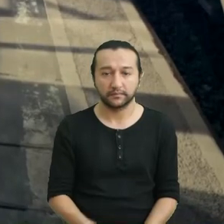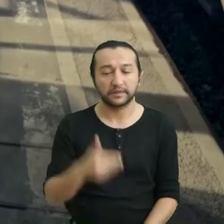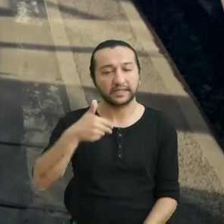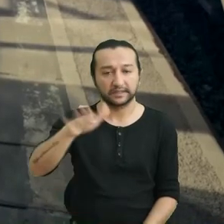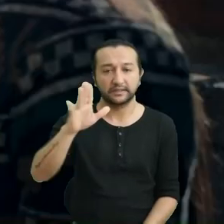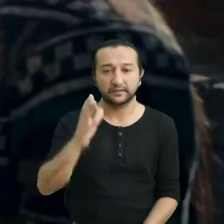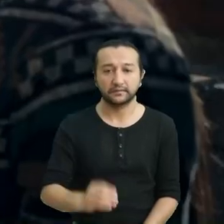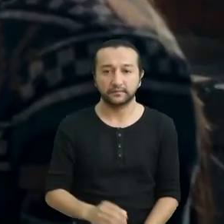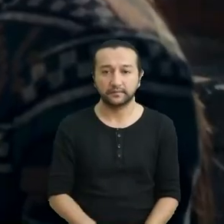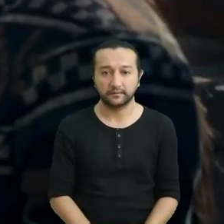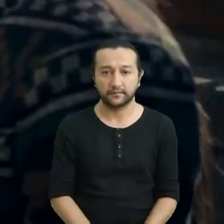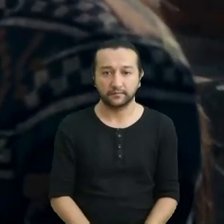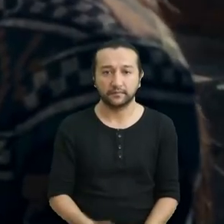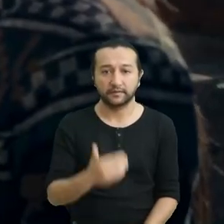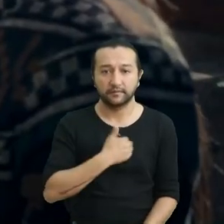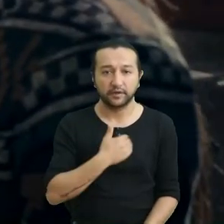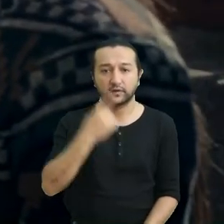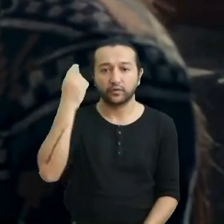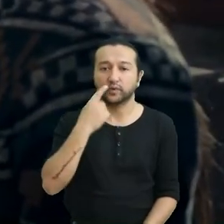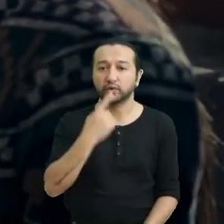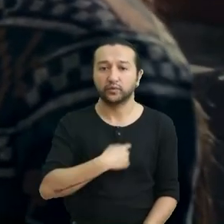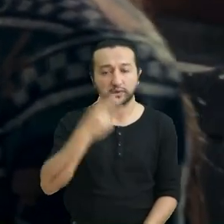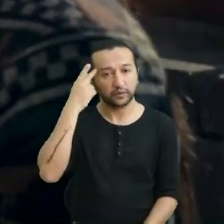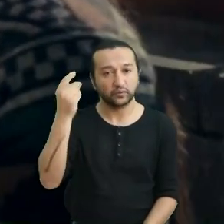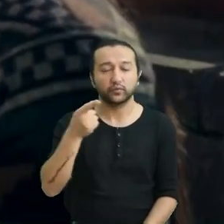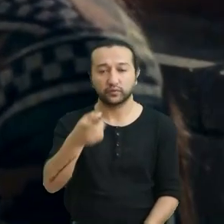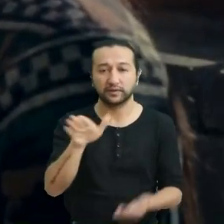Hadi. Bana dün söylediklerini de unut.